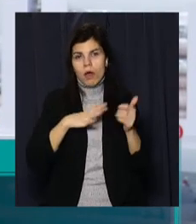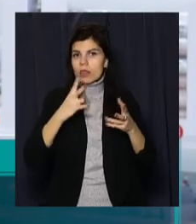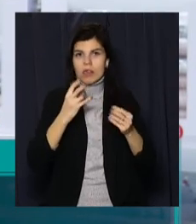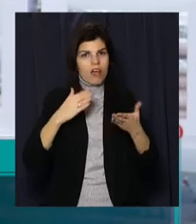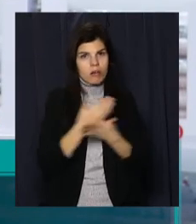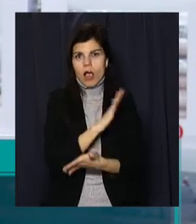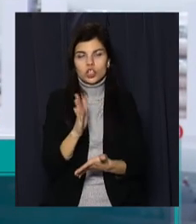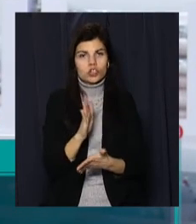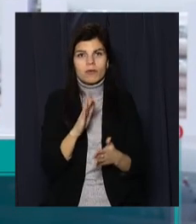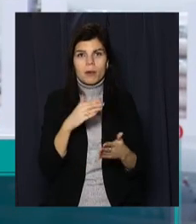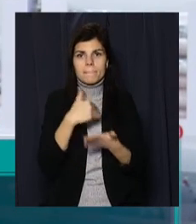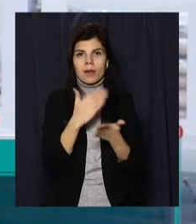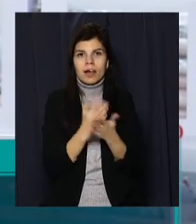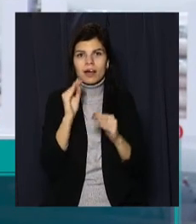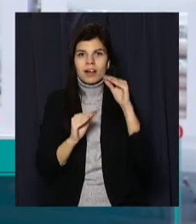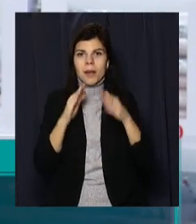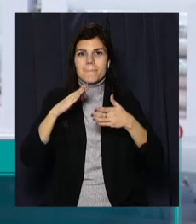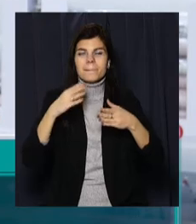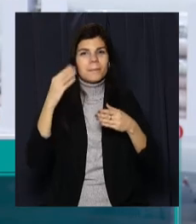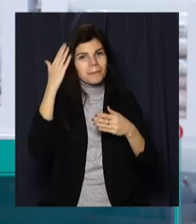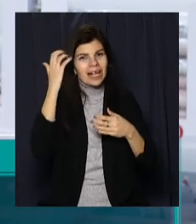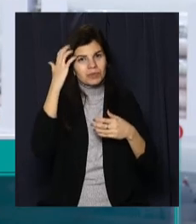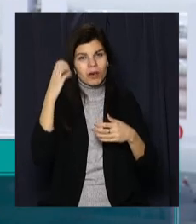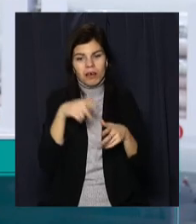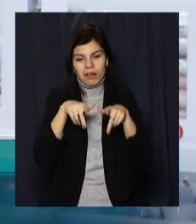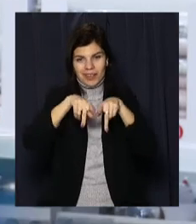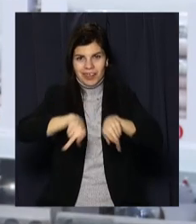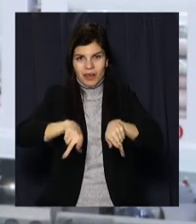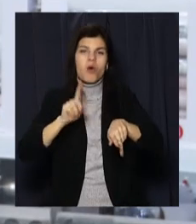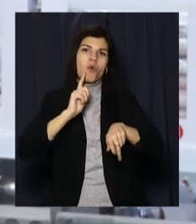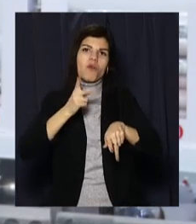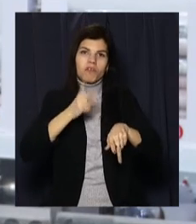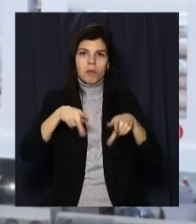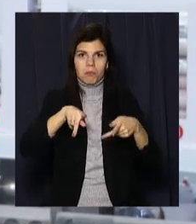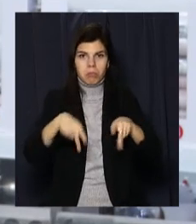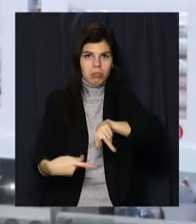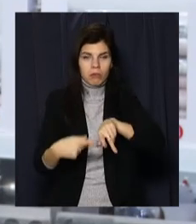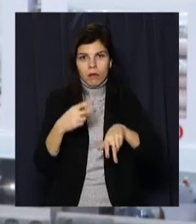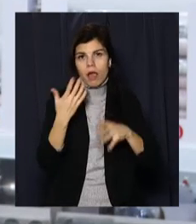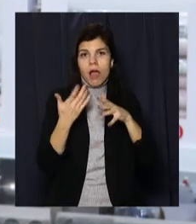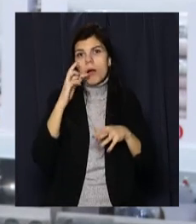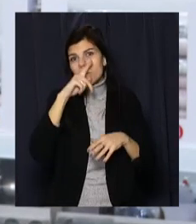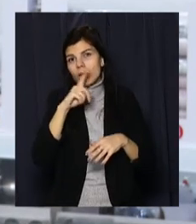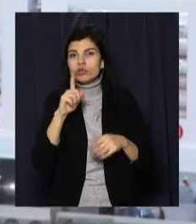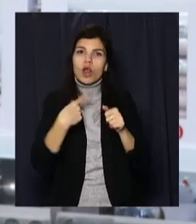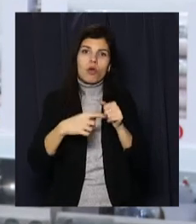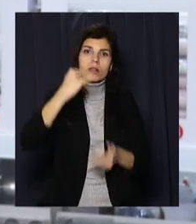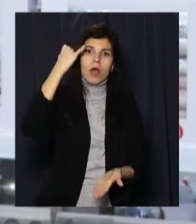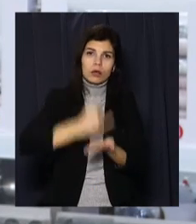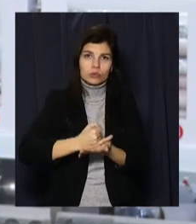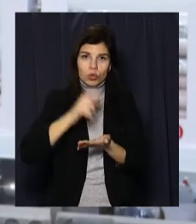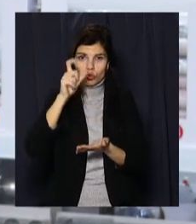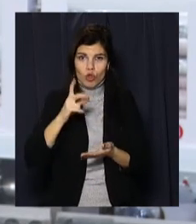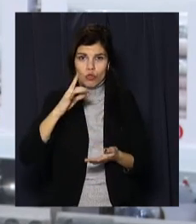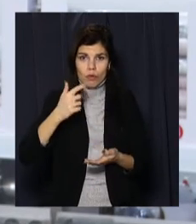некачественные материалы использованы, и такая елка простоит у вас там год-два, особенно если неправильно используется, либо, не дай бог, наступите.